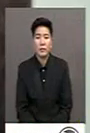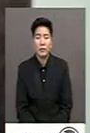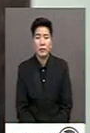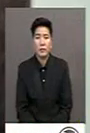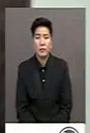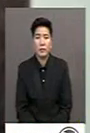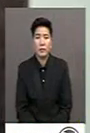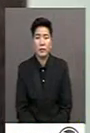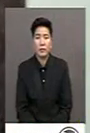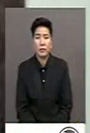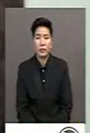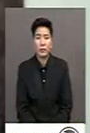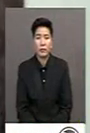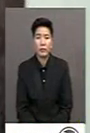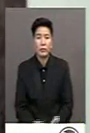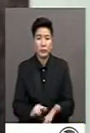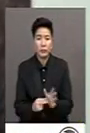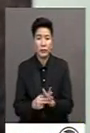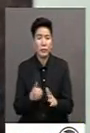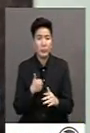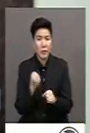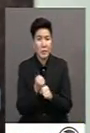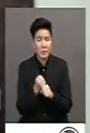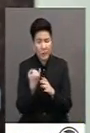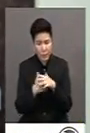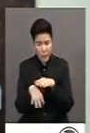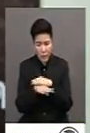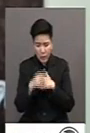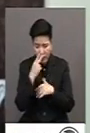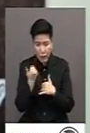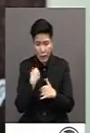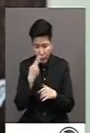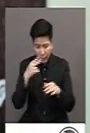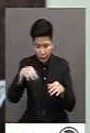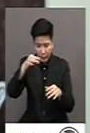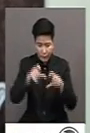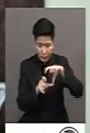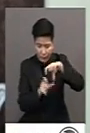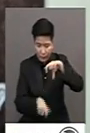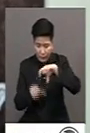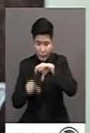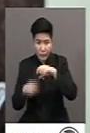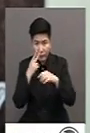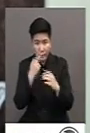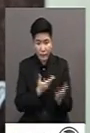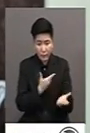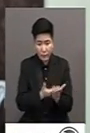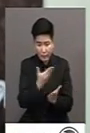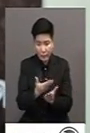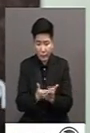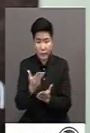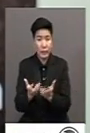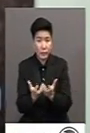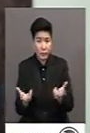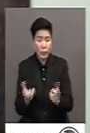ก็คือลูกค้าเขาเดินออกมาแล้วทำท่าทางมีพิรุธนะคะแล้วทีนี้ก็เลยลองเช็คบินใบเสร็จที่เขามาซื้อสินค้าแล้วก็พบว่